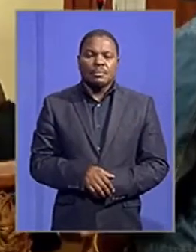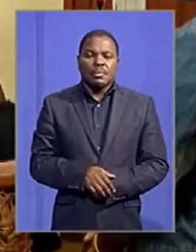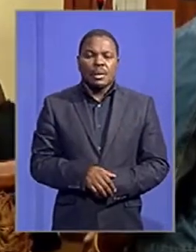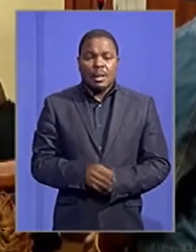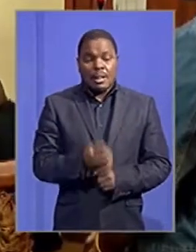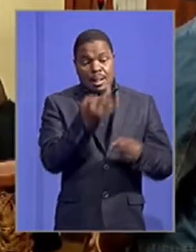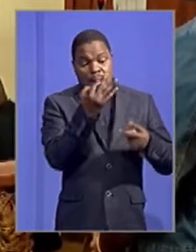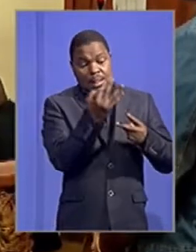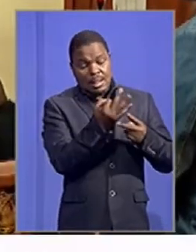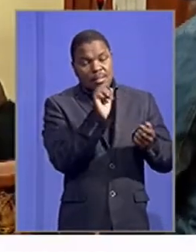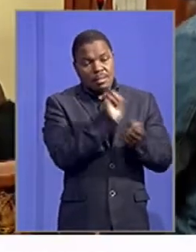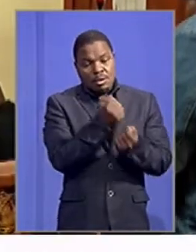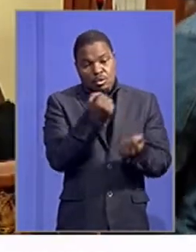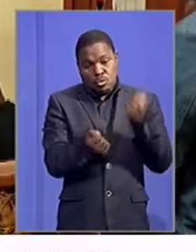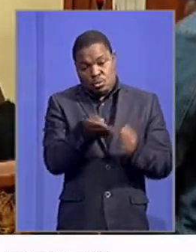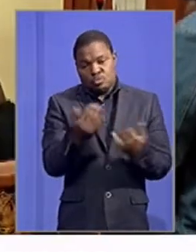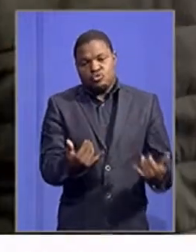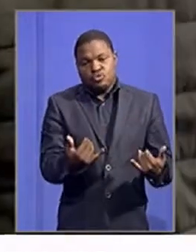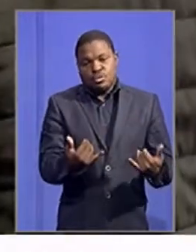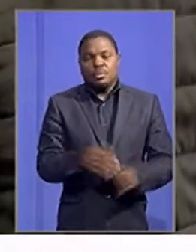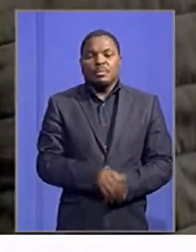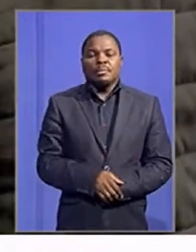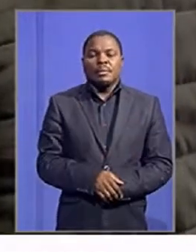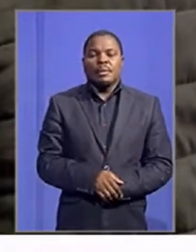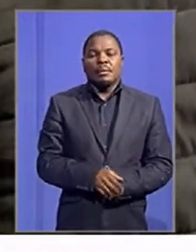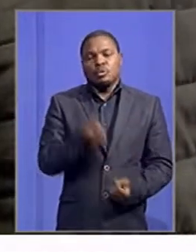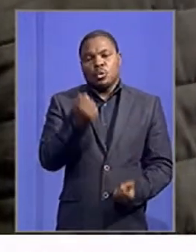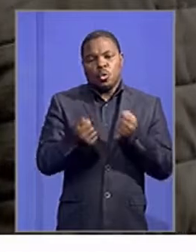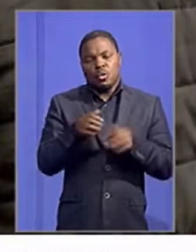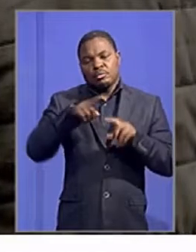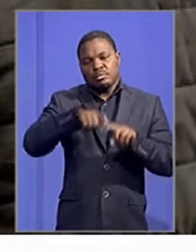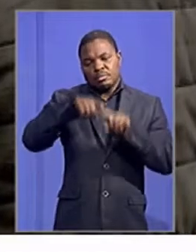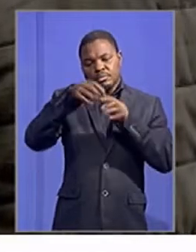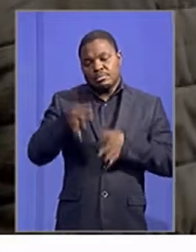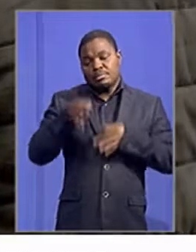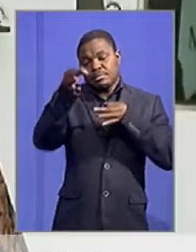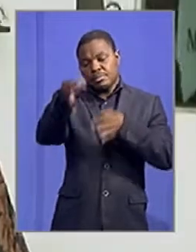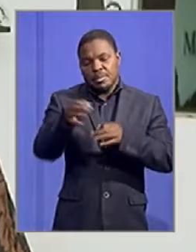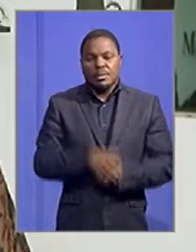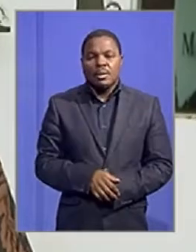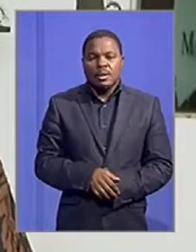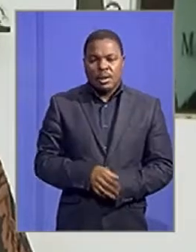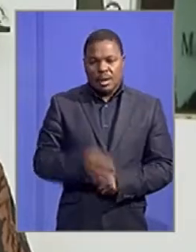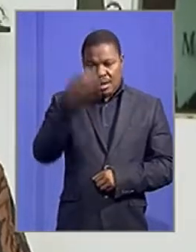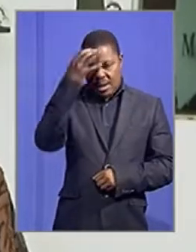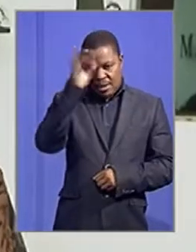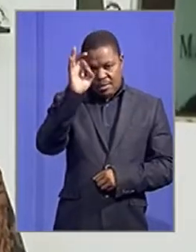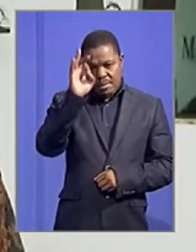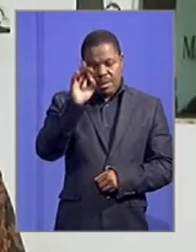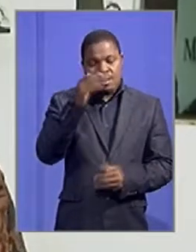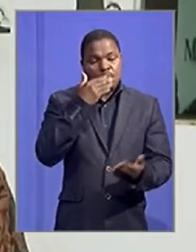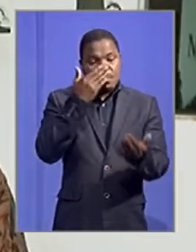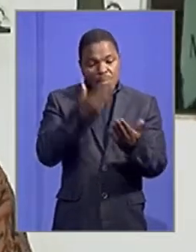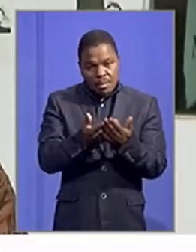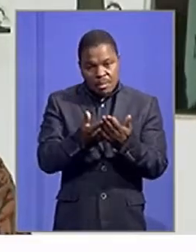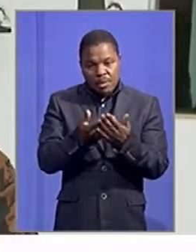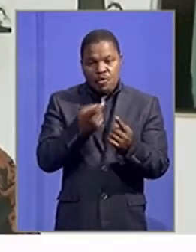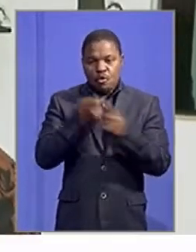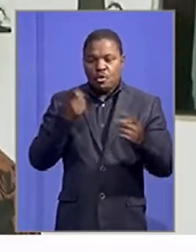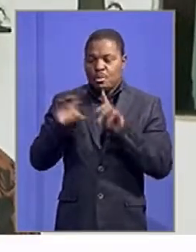jo bo tlhageletse kwa kgotlatshekelo gompieno fela kgetsi sekegilwe. The state received a recommendation from the social